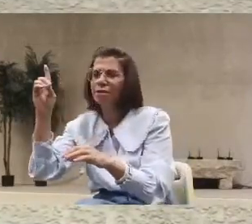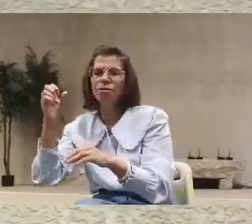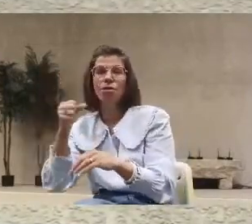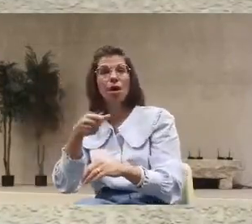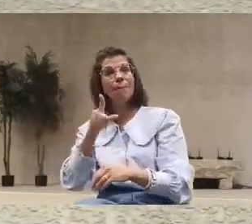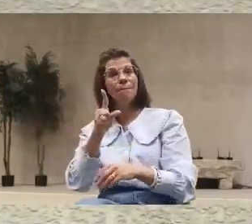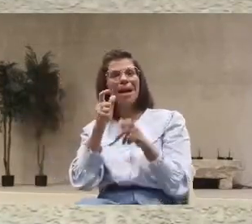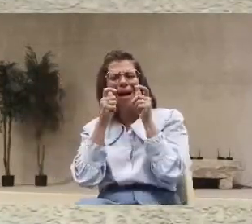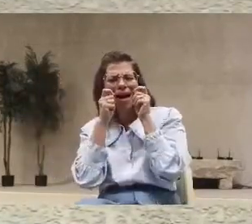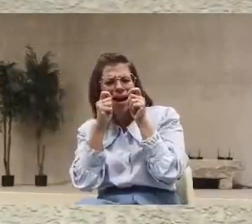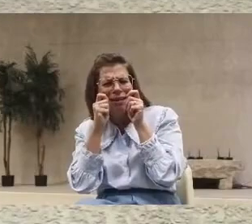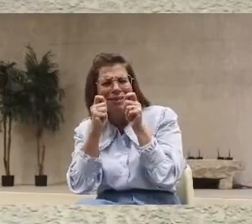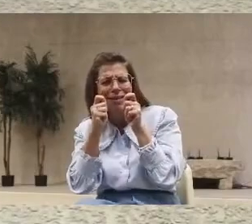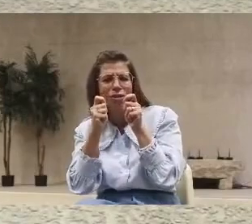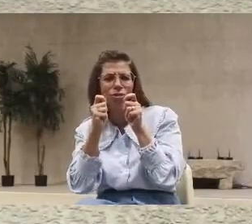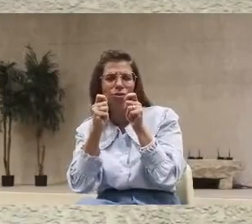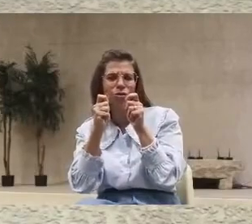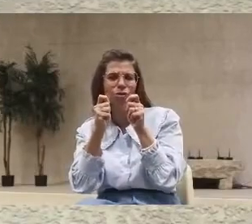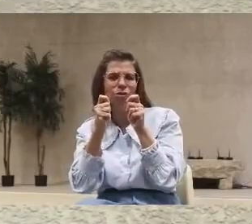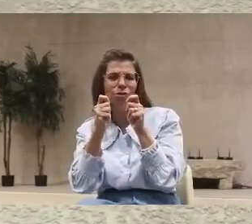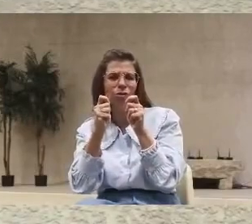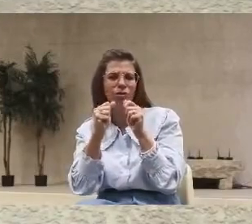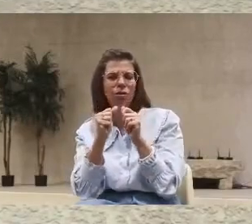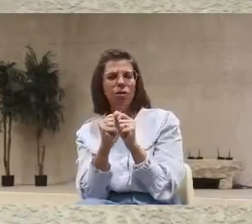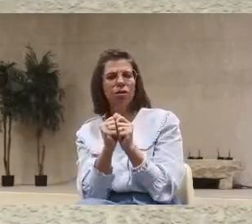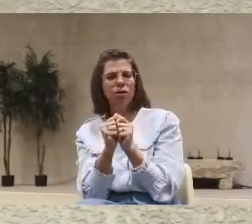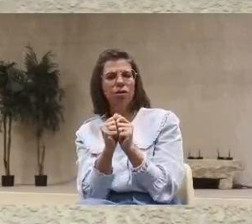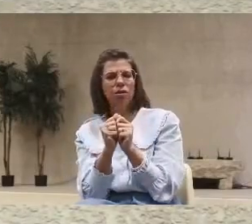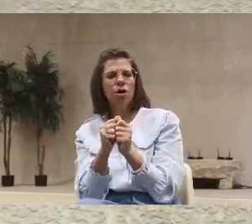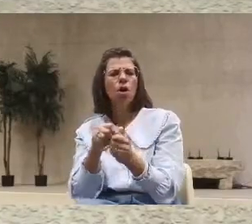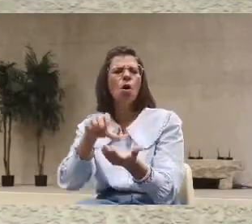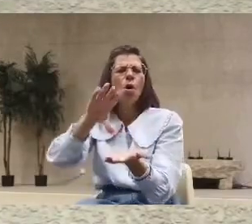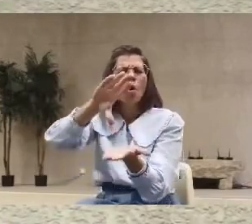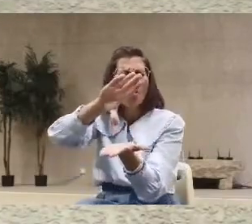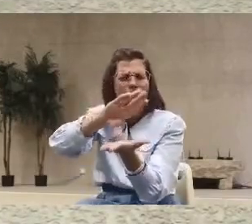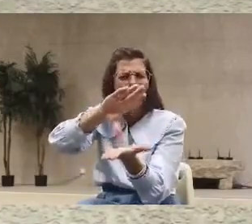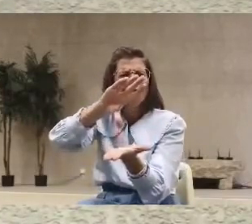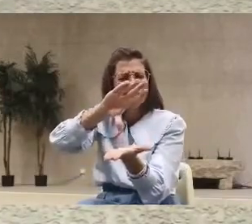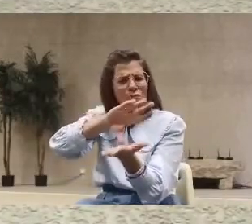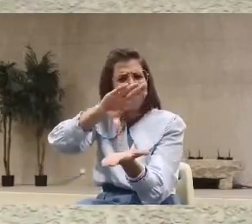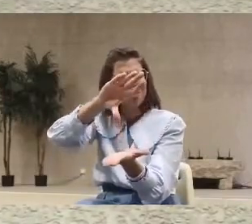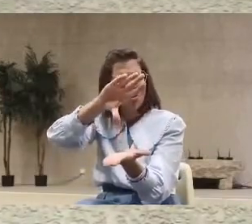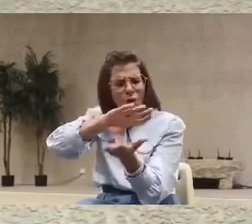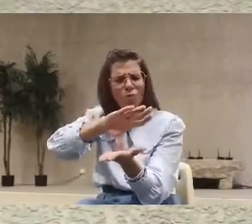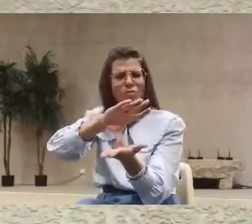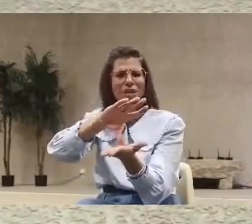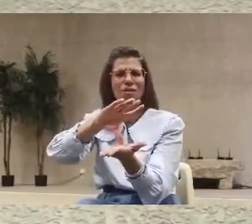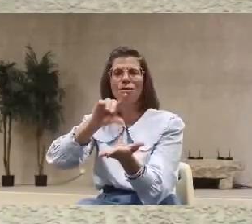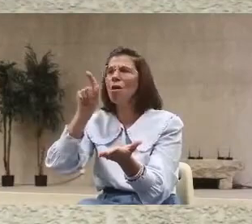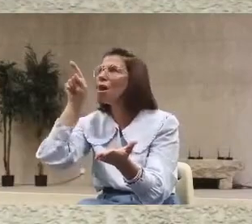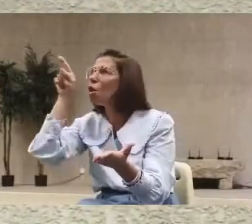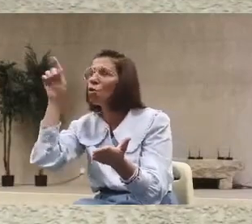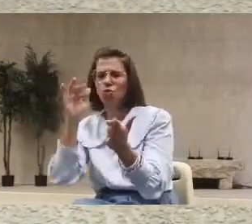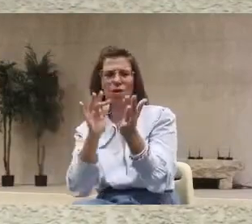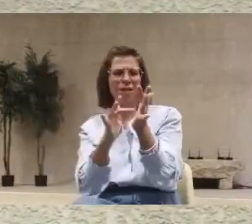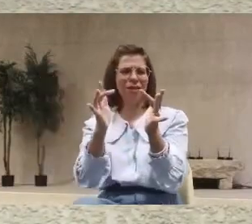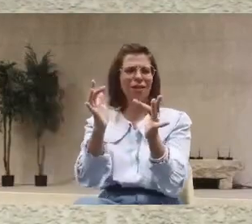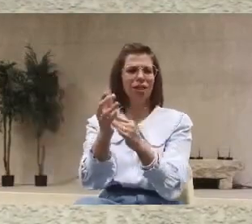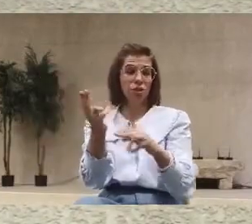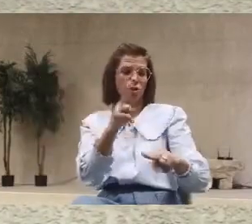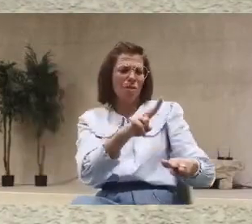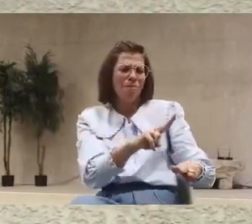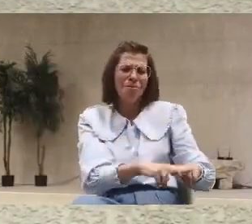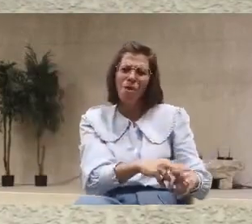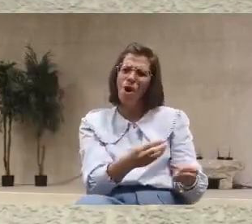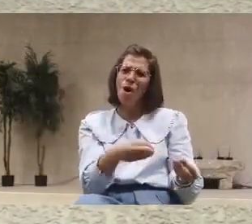de mettre l'emphase et de savoir que nous prêchons un Jésus mort